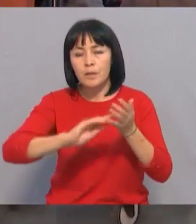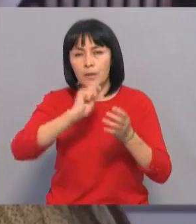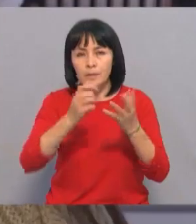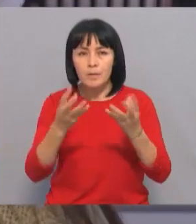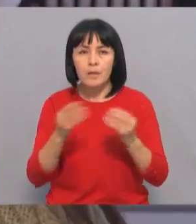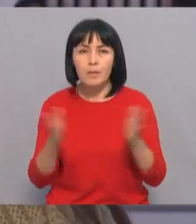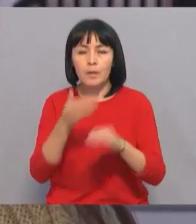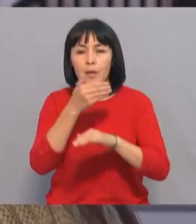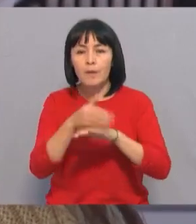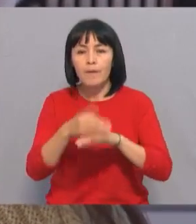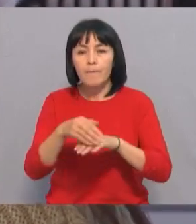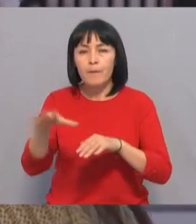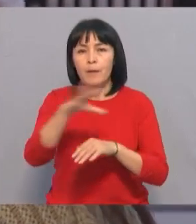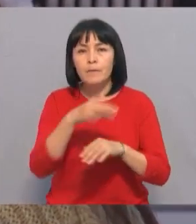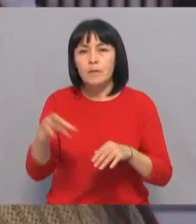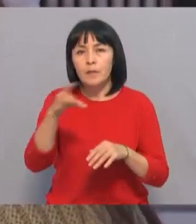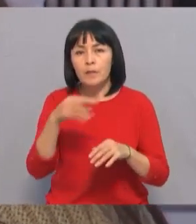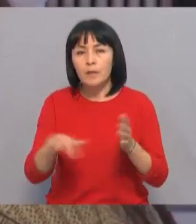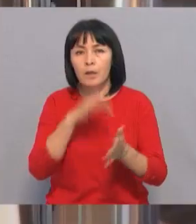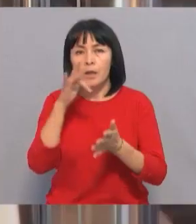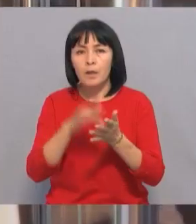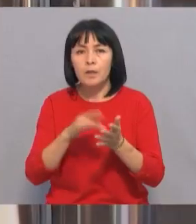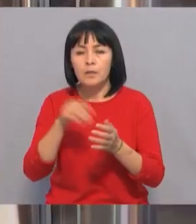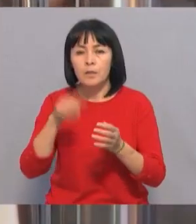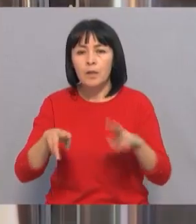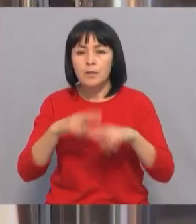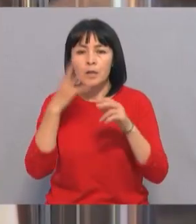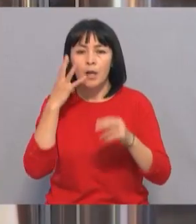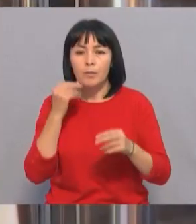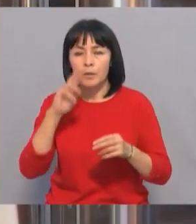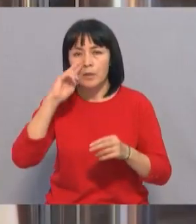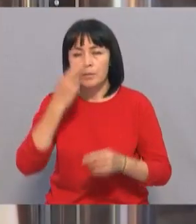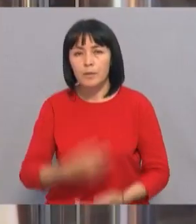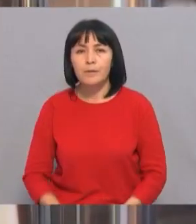получение микрокредитов принимаются во всех районах и городах, включая Астану, Алматы и Шымкент.